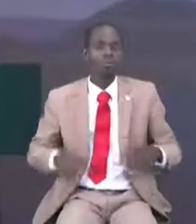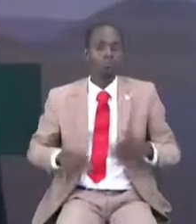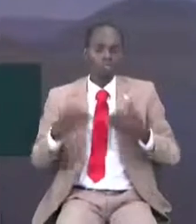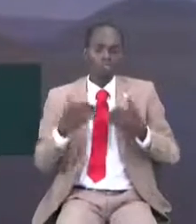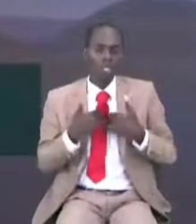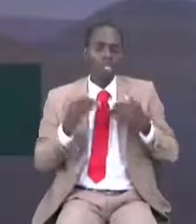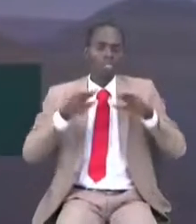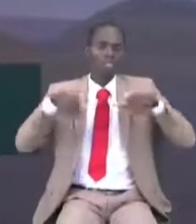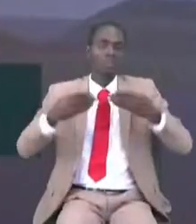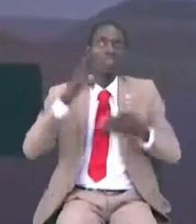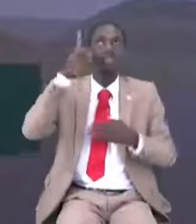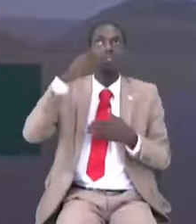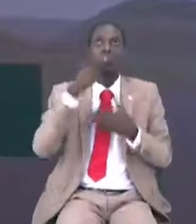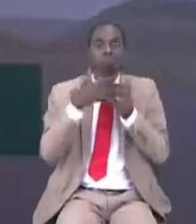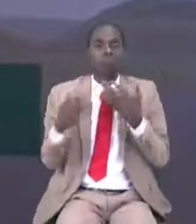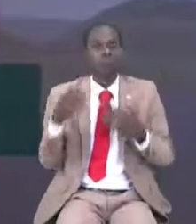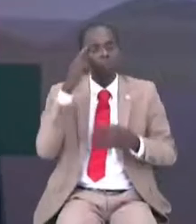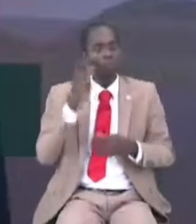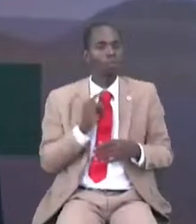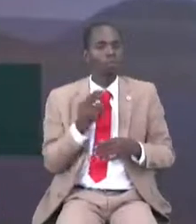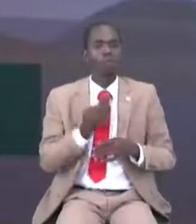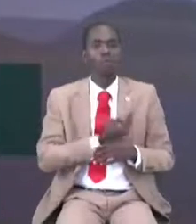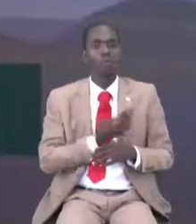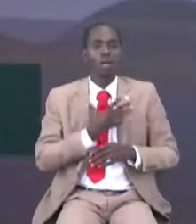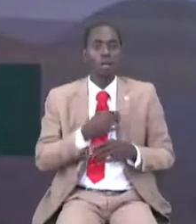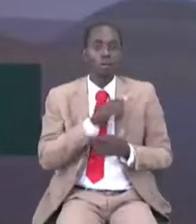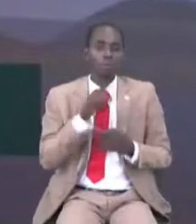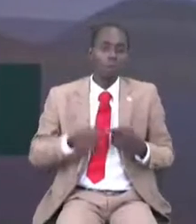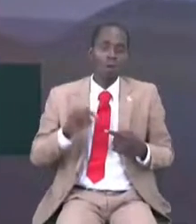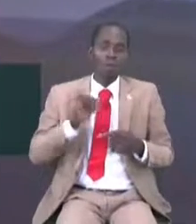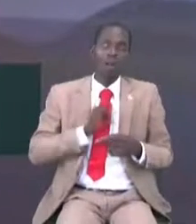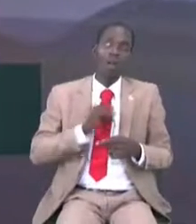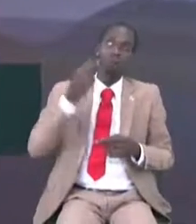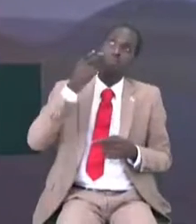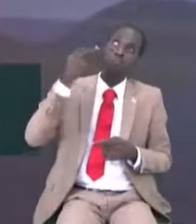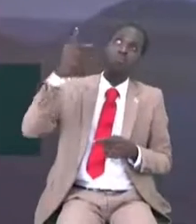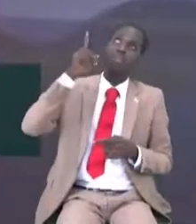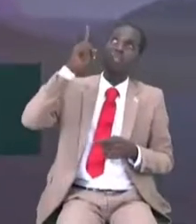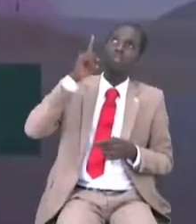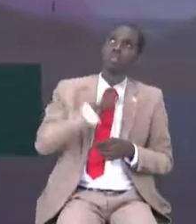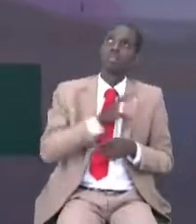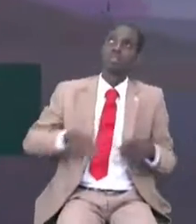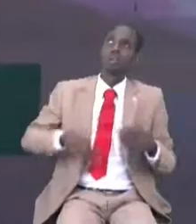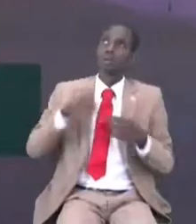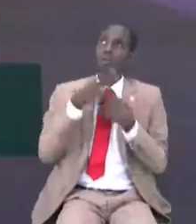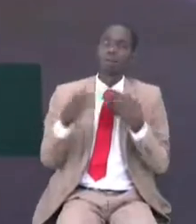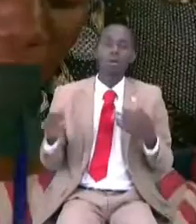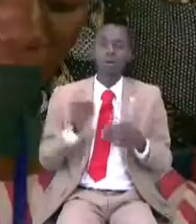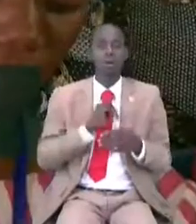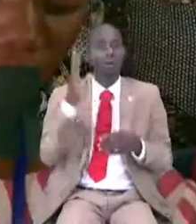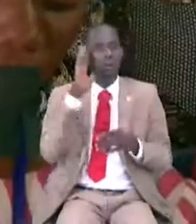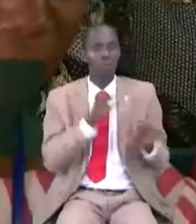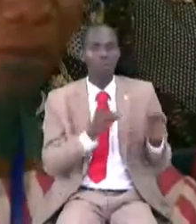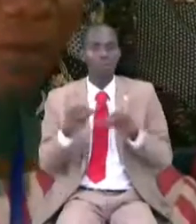je passerai par-dessus vous. Car Christ, notre Pâque a été immolé,